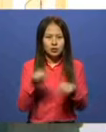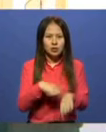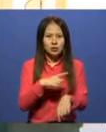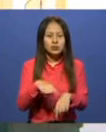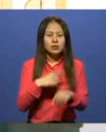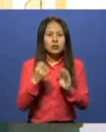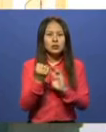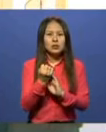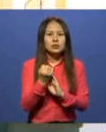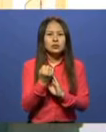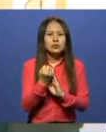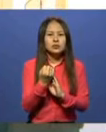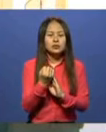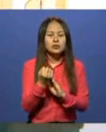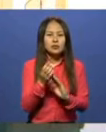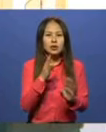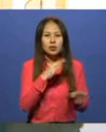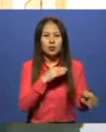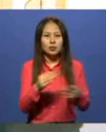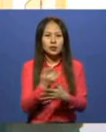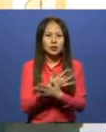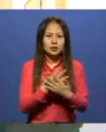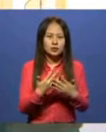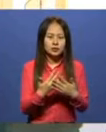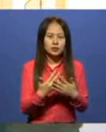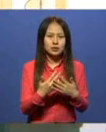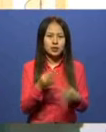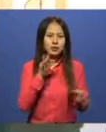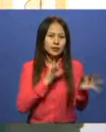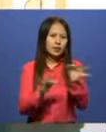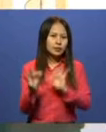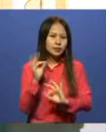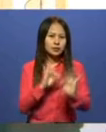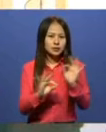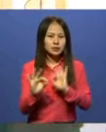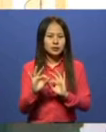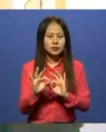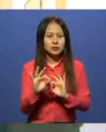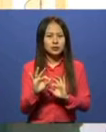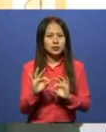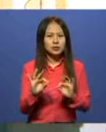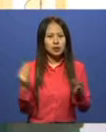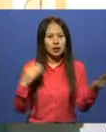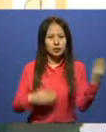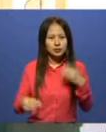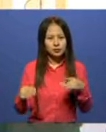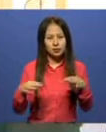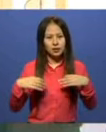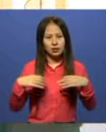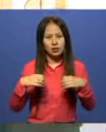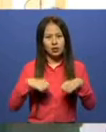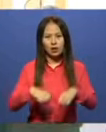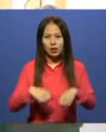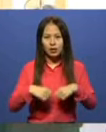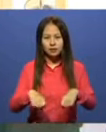Киім, аяқ киім, азық түлік, су, дәрі, балалардың киімдері, коляскаға дейін бәрін